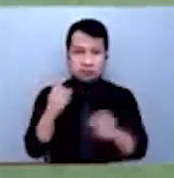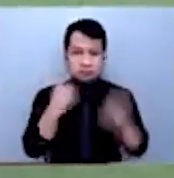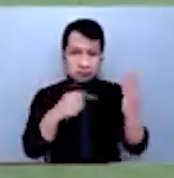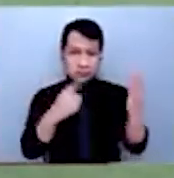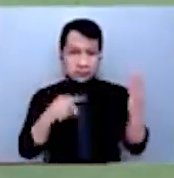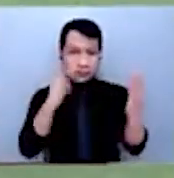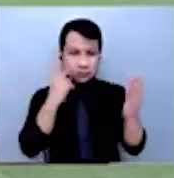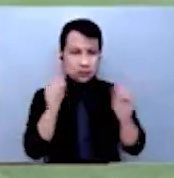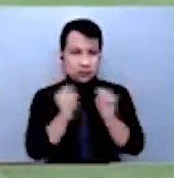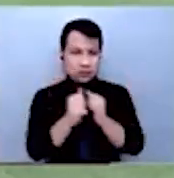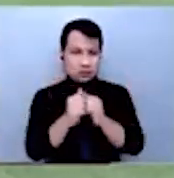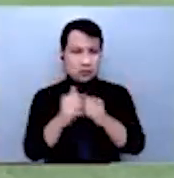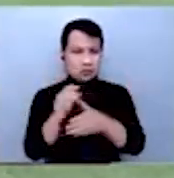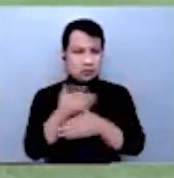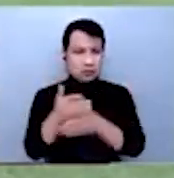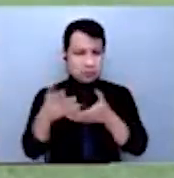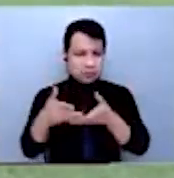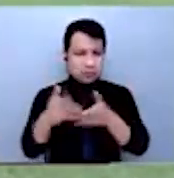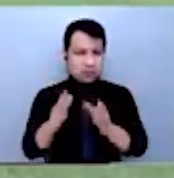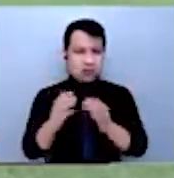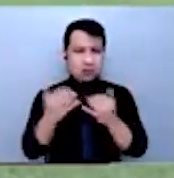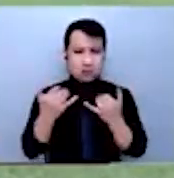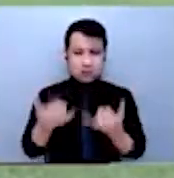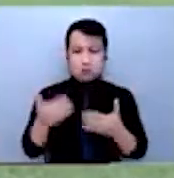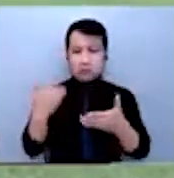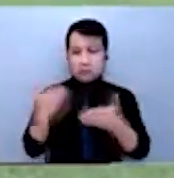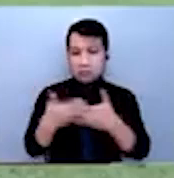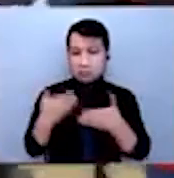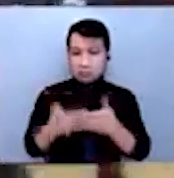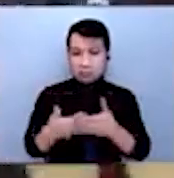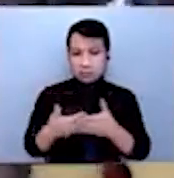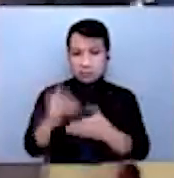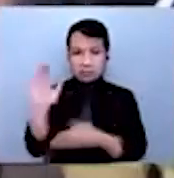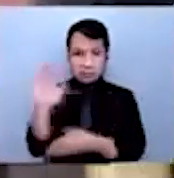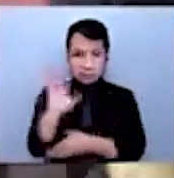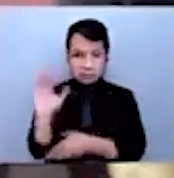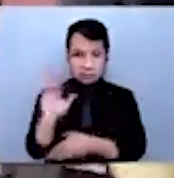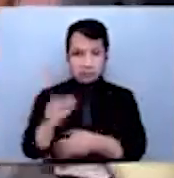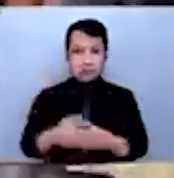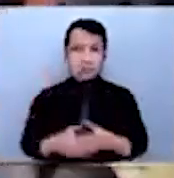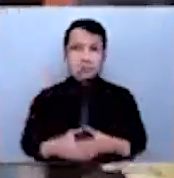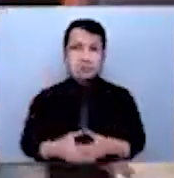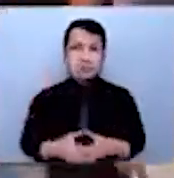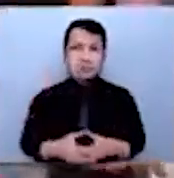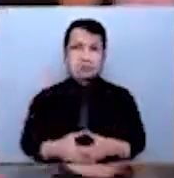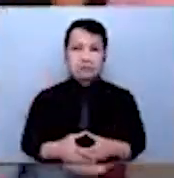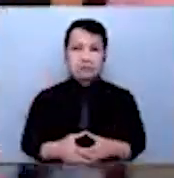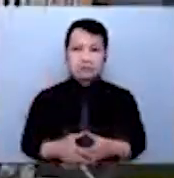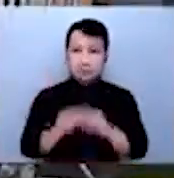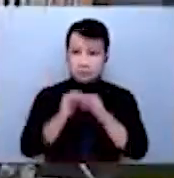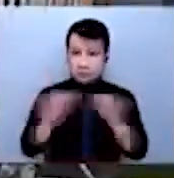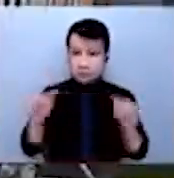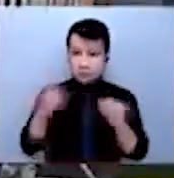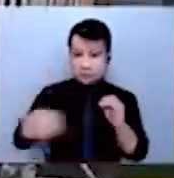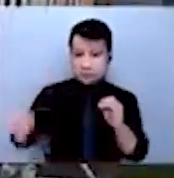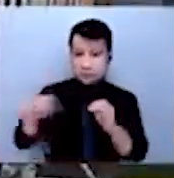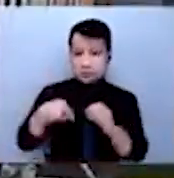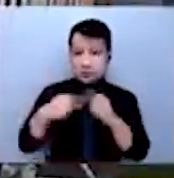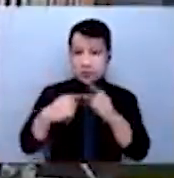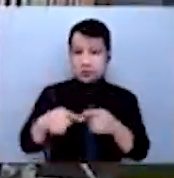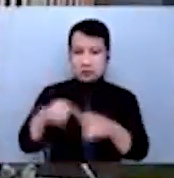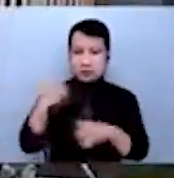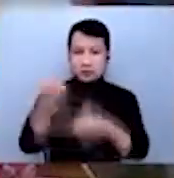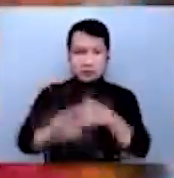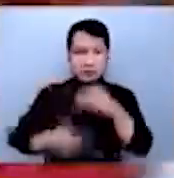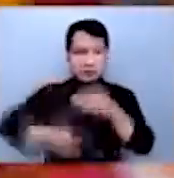kasabay ng pagluluwag ng restrictions, lalo ngayong papalapit ang Pasko. Bukod sa mga establishmento, mas mataas na rin